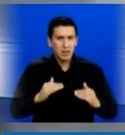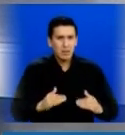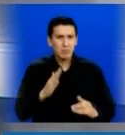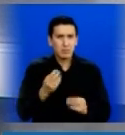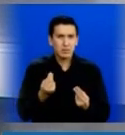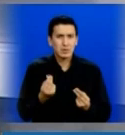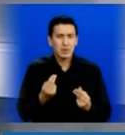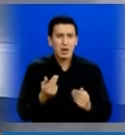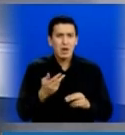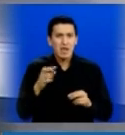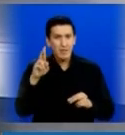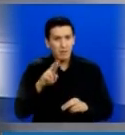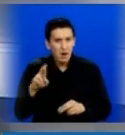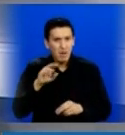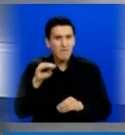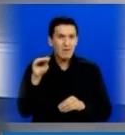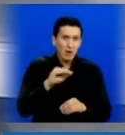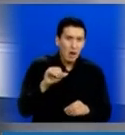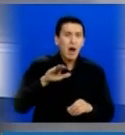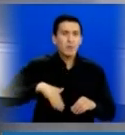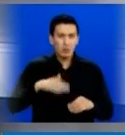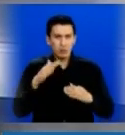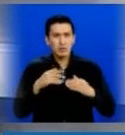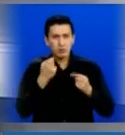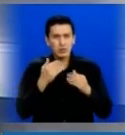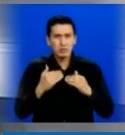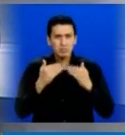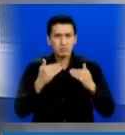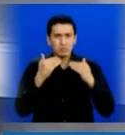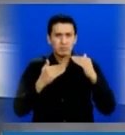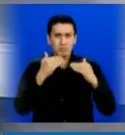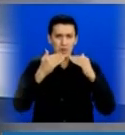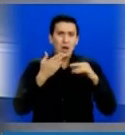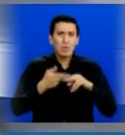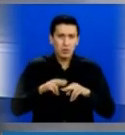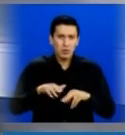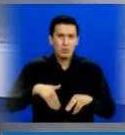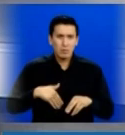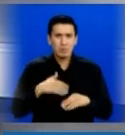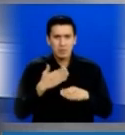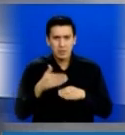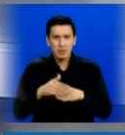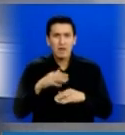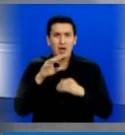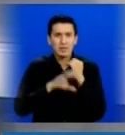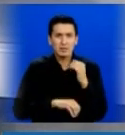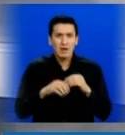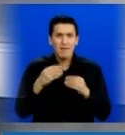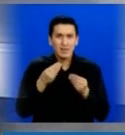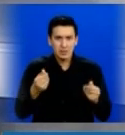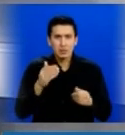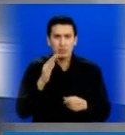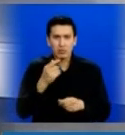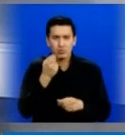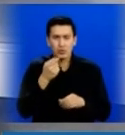вот январь, февраль, но затем оно немного будет повышаться постепенно, и я думаю, что к концу весны оно будет немного, то